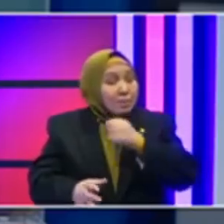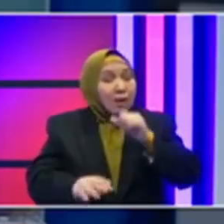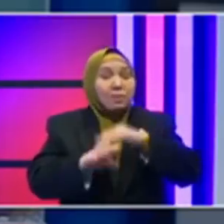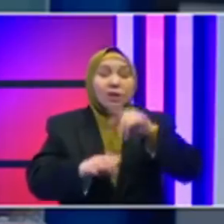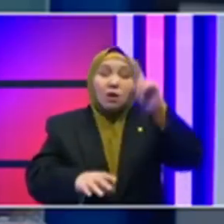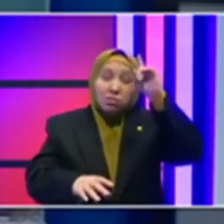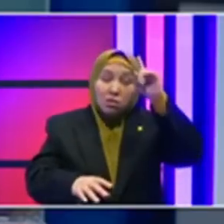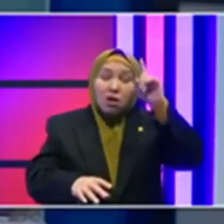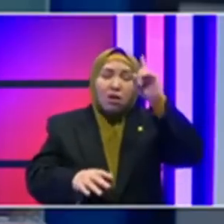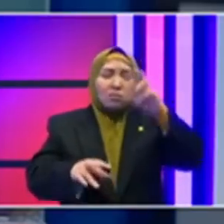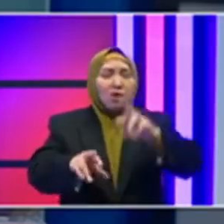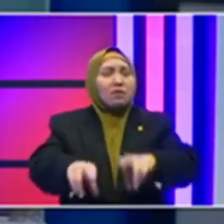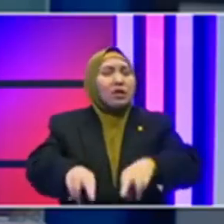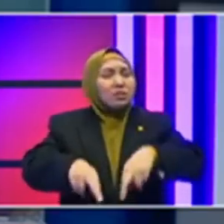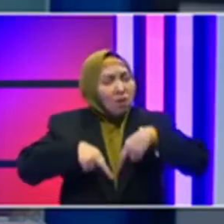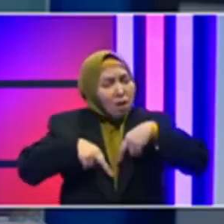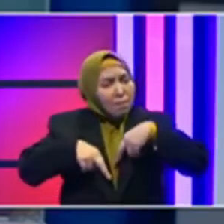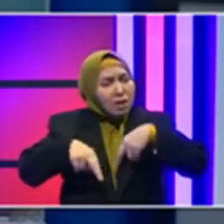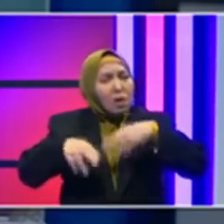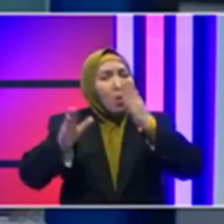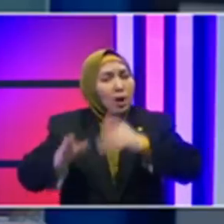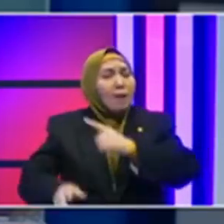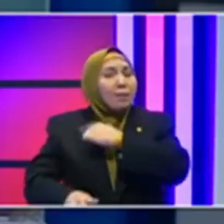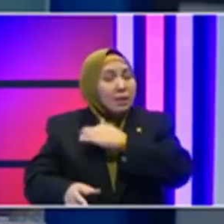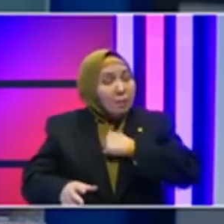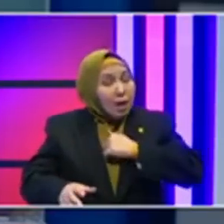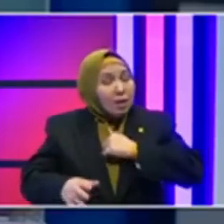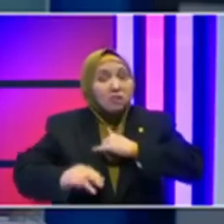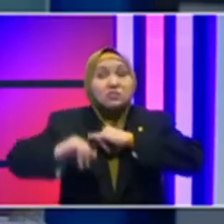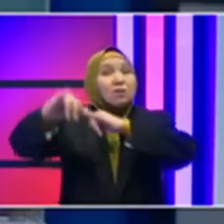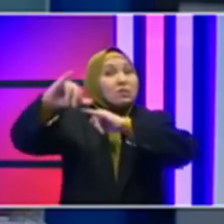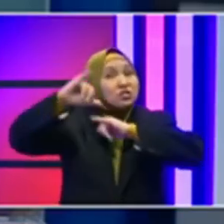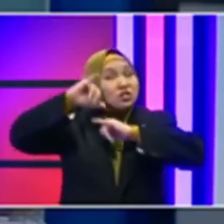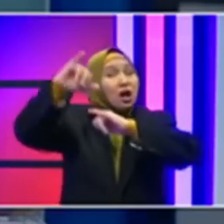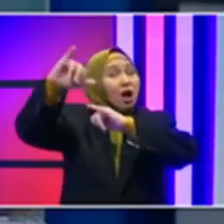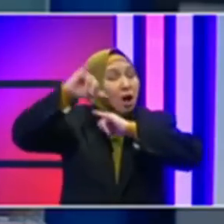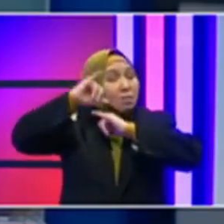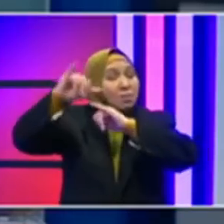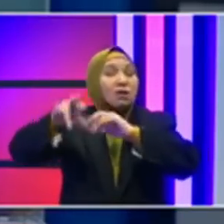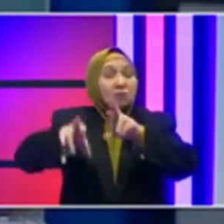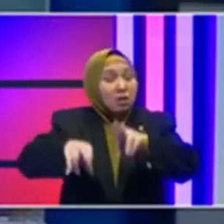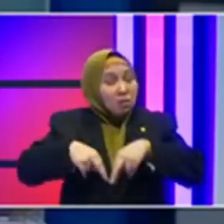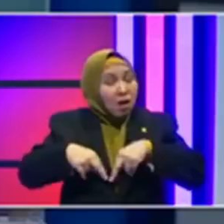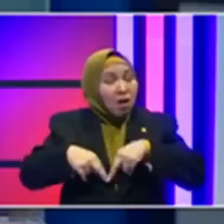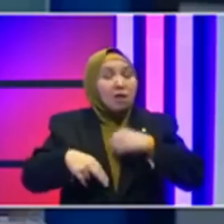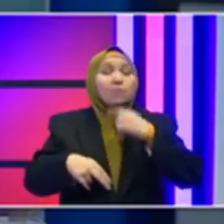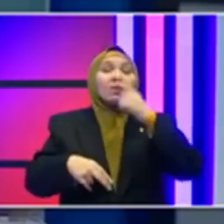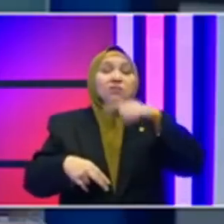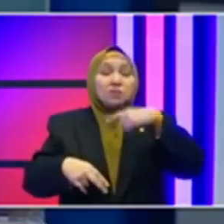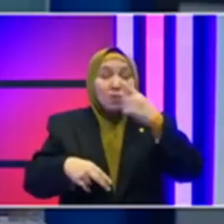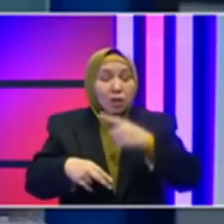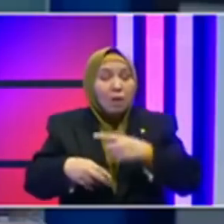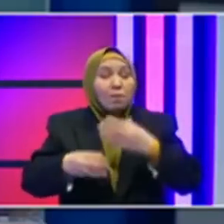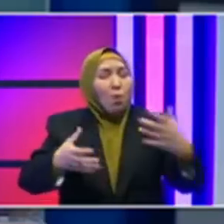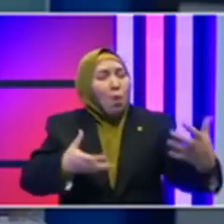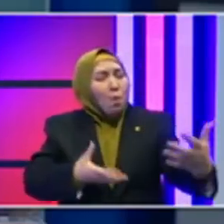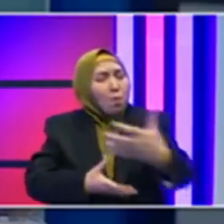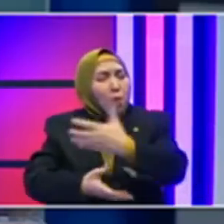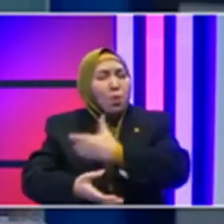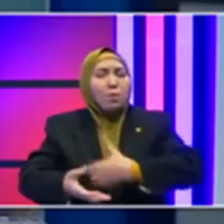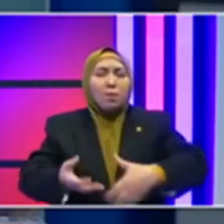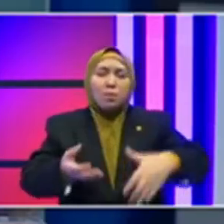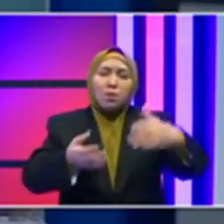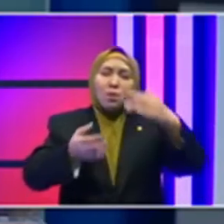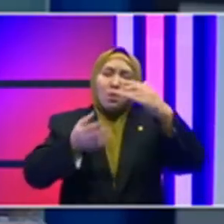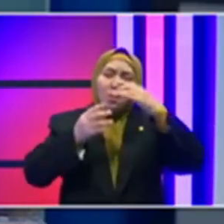Allah Rida kepada mereka dan mereka Rida kepada Allah Allah Subhanahu Wa Ta'ala menyebutkan ganjaran mereka berada di